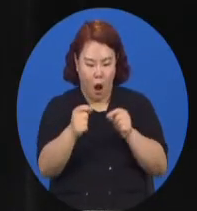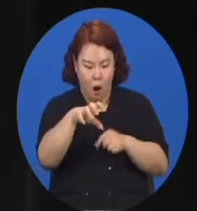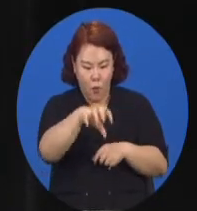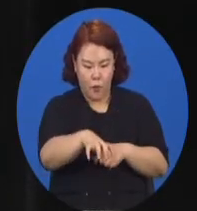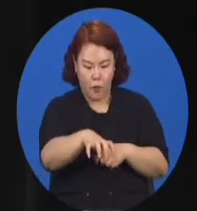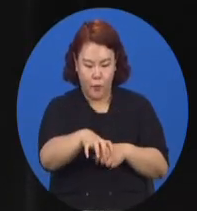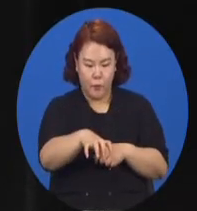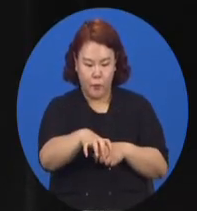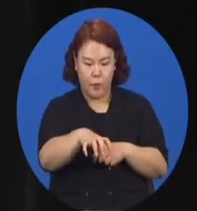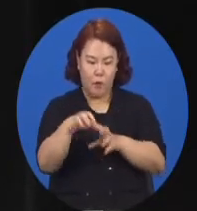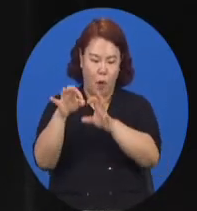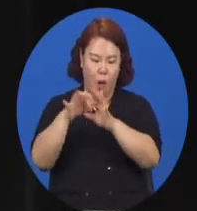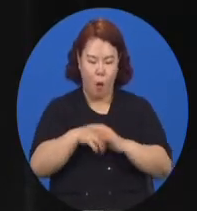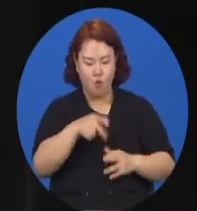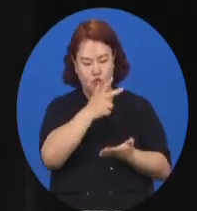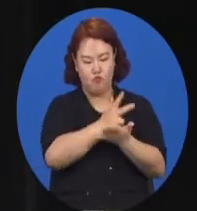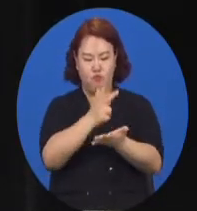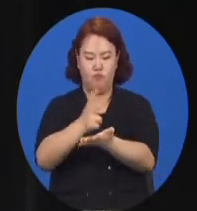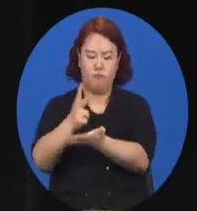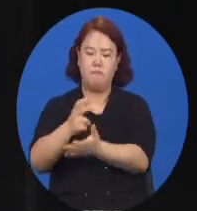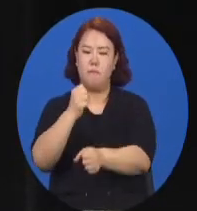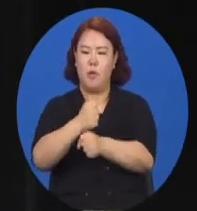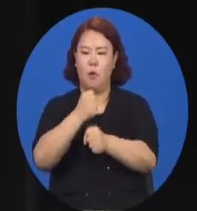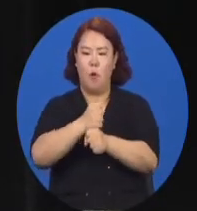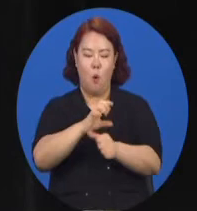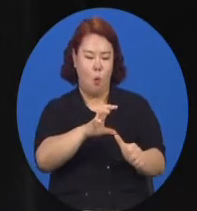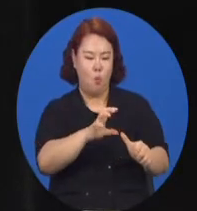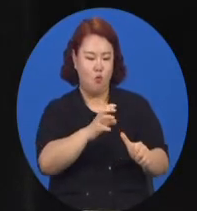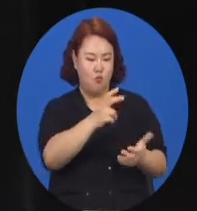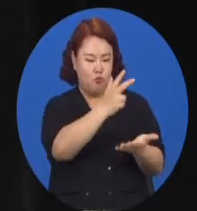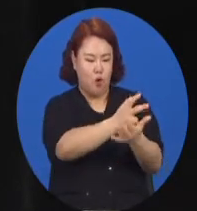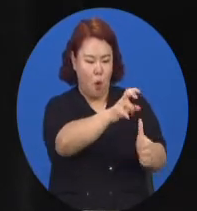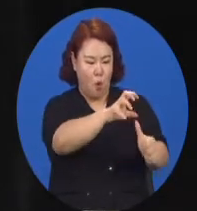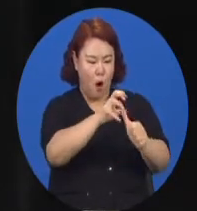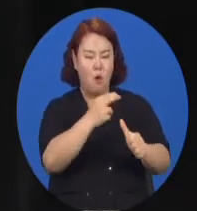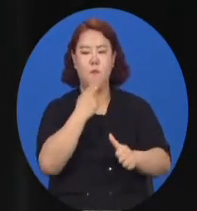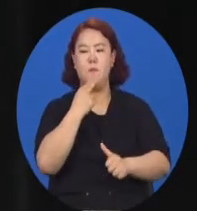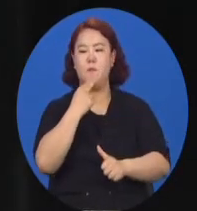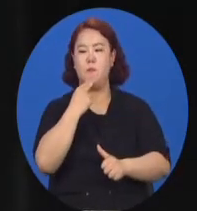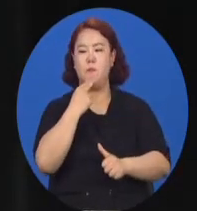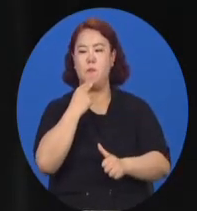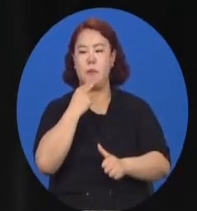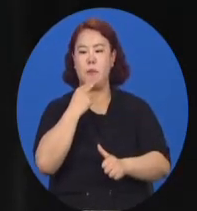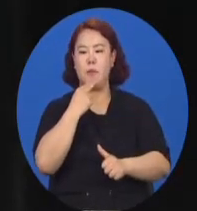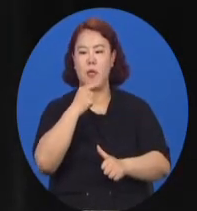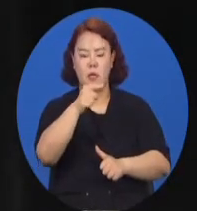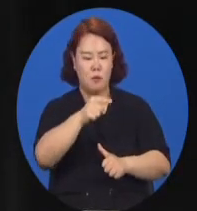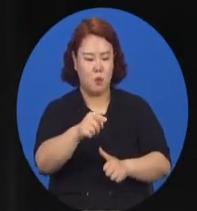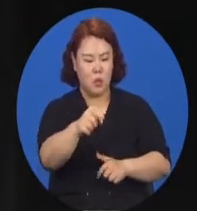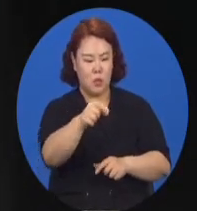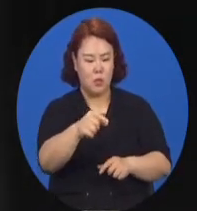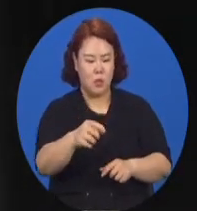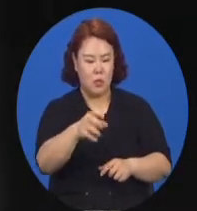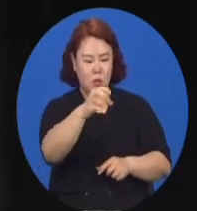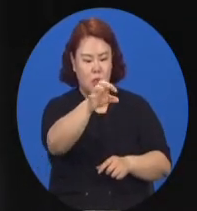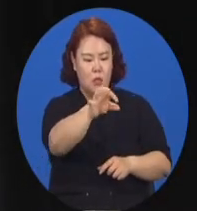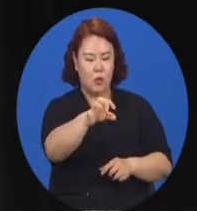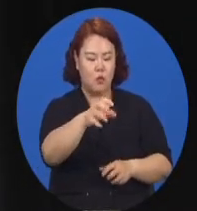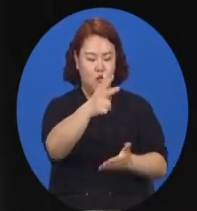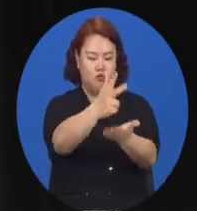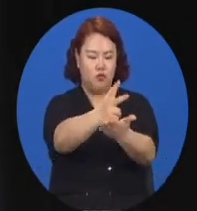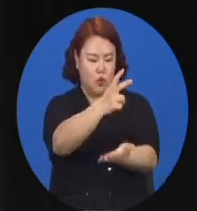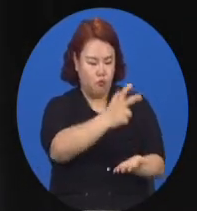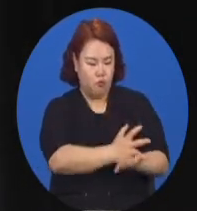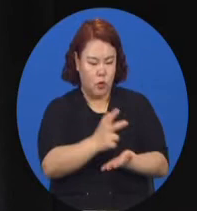않은 수변에다가 계속 주차장 만들고 주차장 활용도는 하나도 없고 그 점과 점을 연결하는 셔틀이라든지 이런 것도 하나도 구성이 안 돼